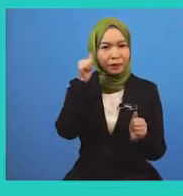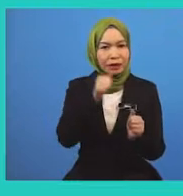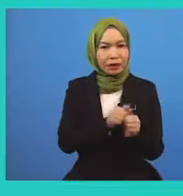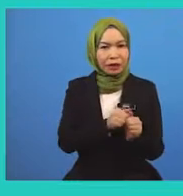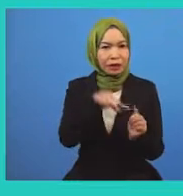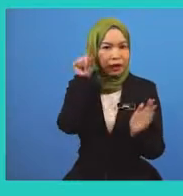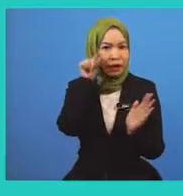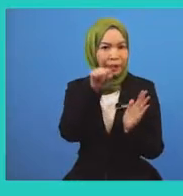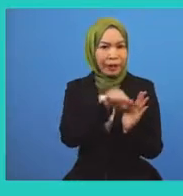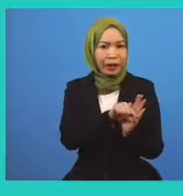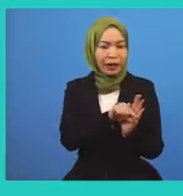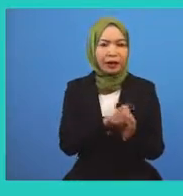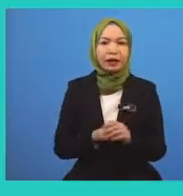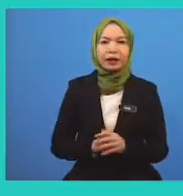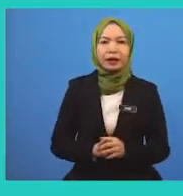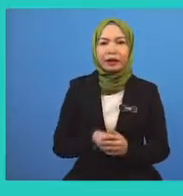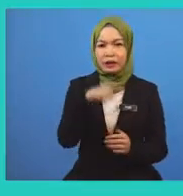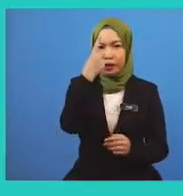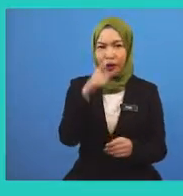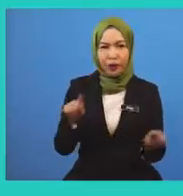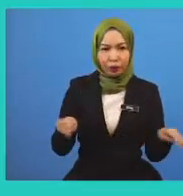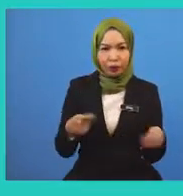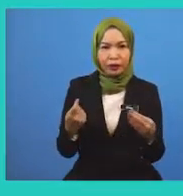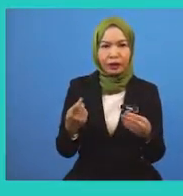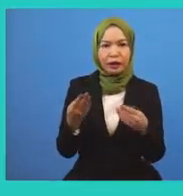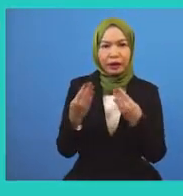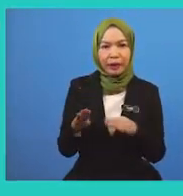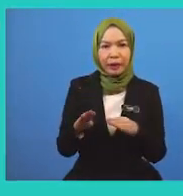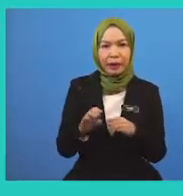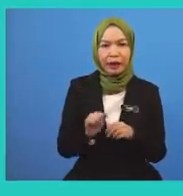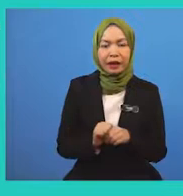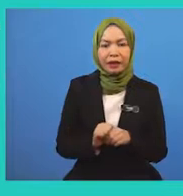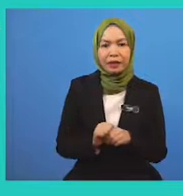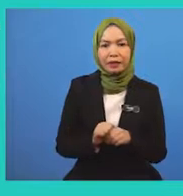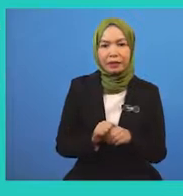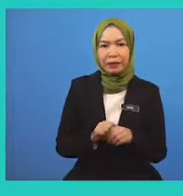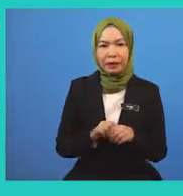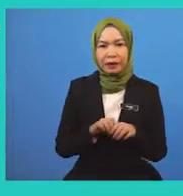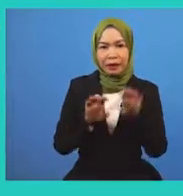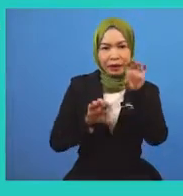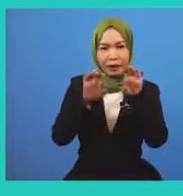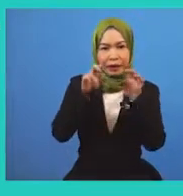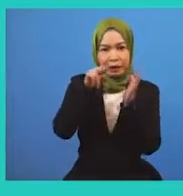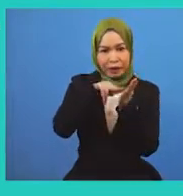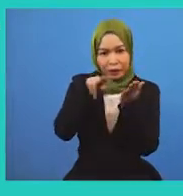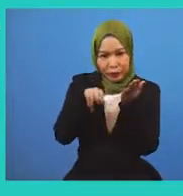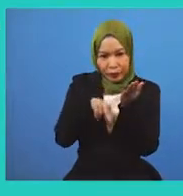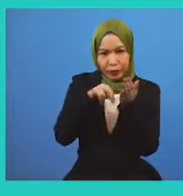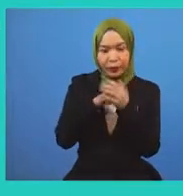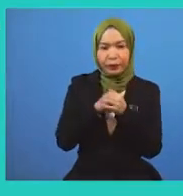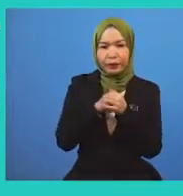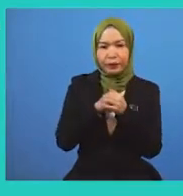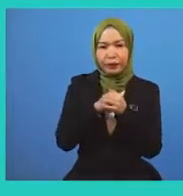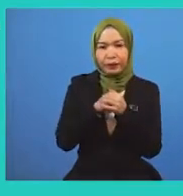tenaga untuk tindak balas eksotermik kelihatan seperti tangga menurun. Cikgu ulang,